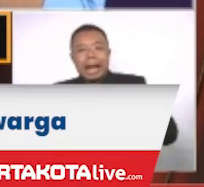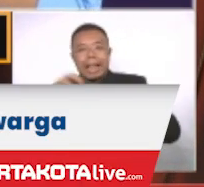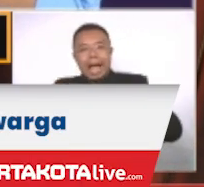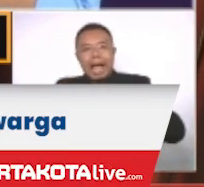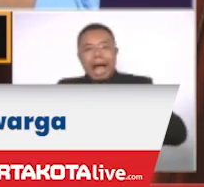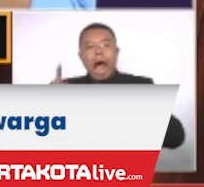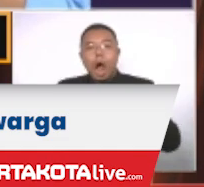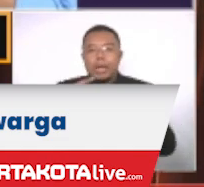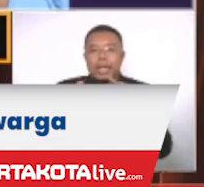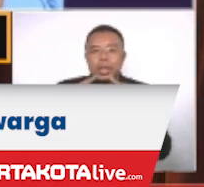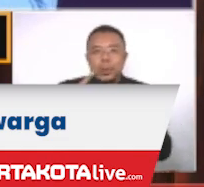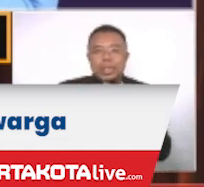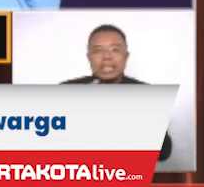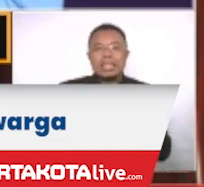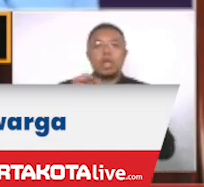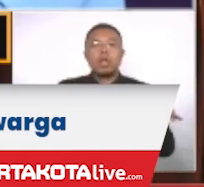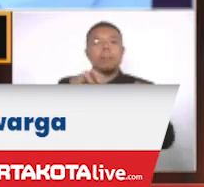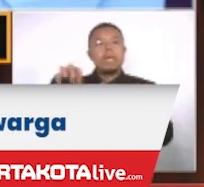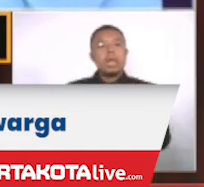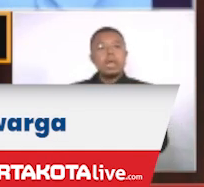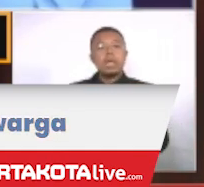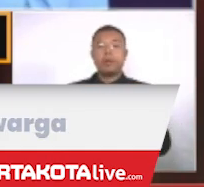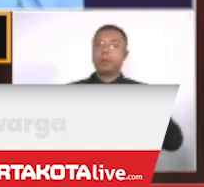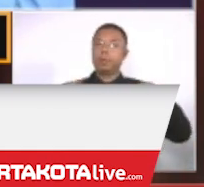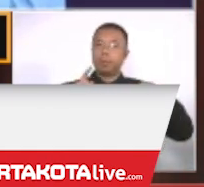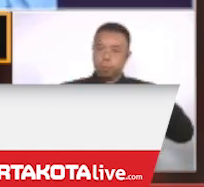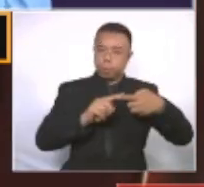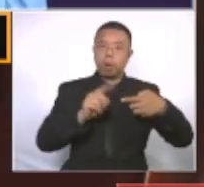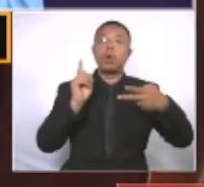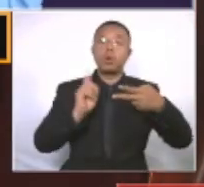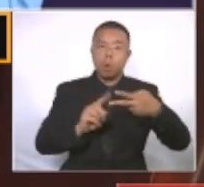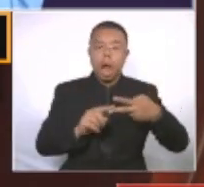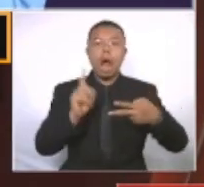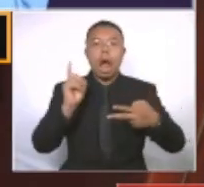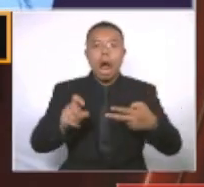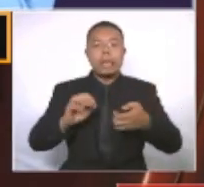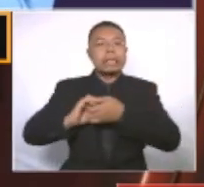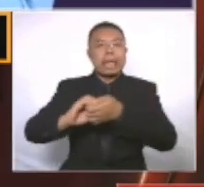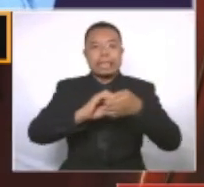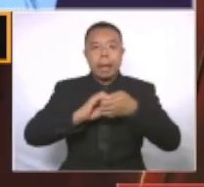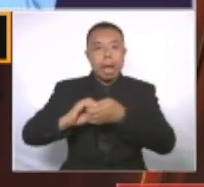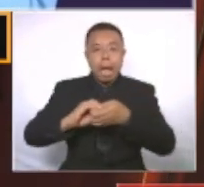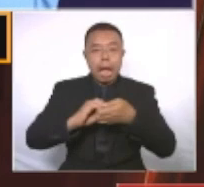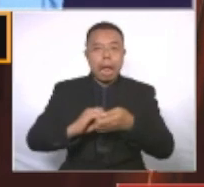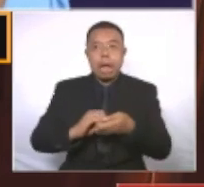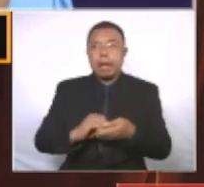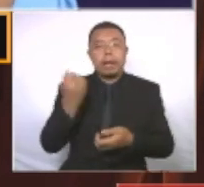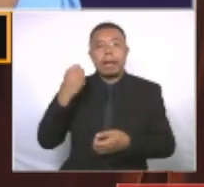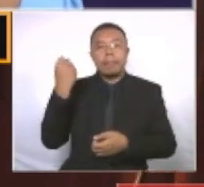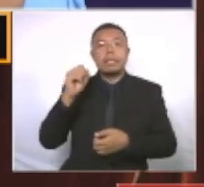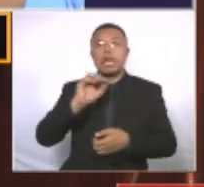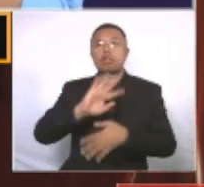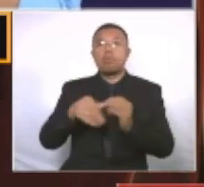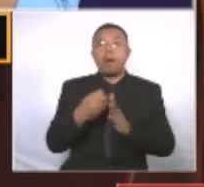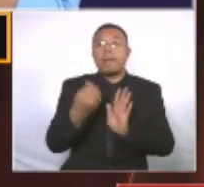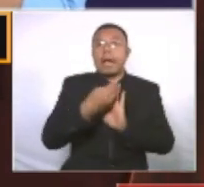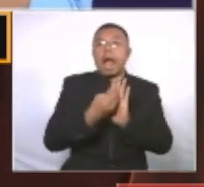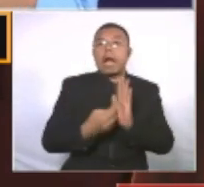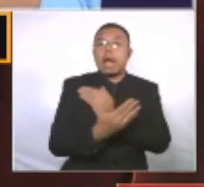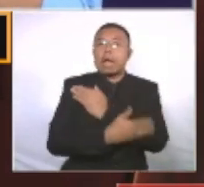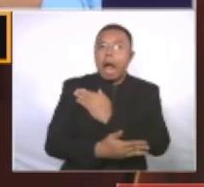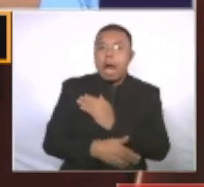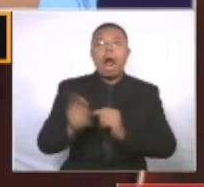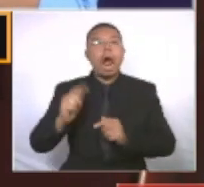itu Gus, 1. Lalu kita juga harus berkolaborasi tidak semuanya pakai APBN. Ada yang